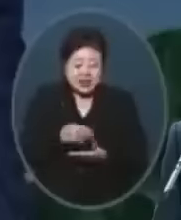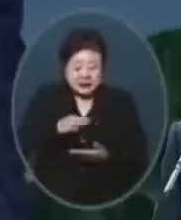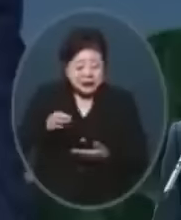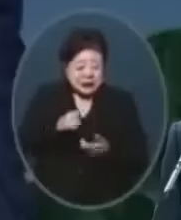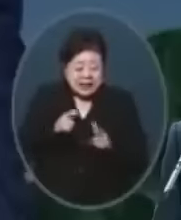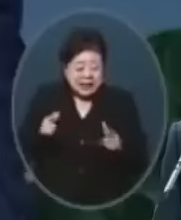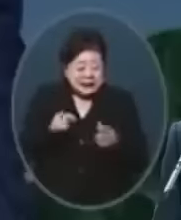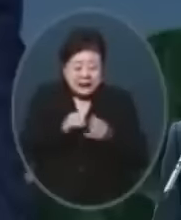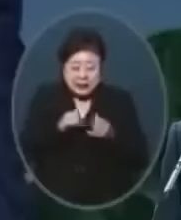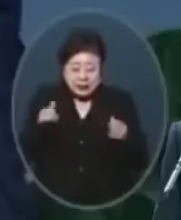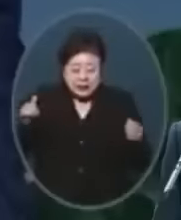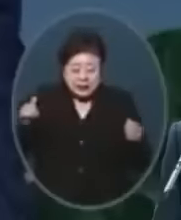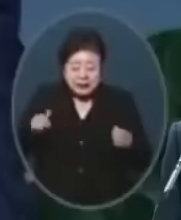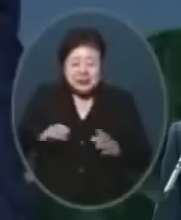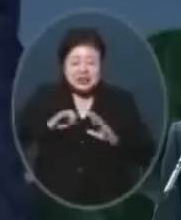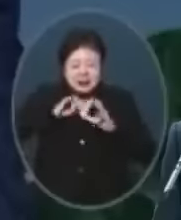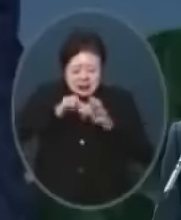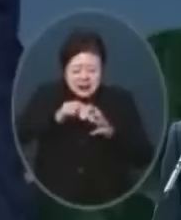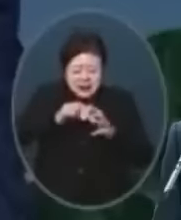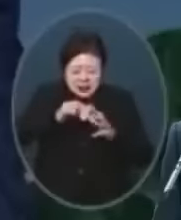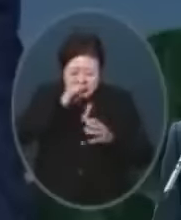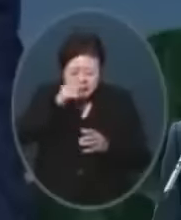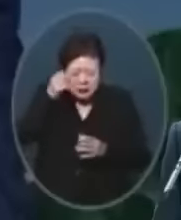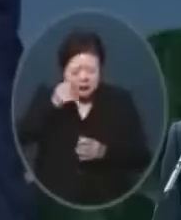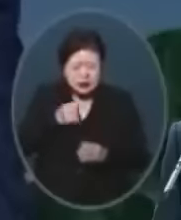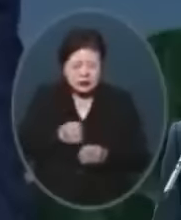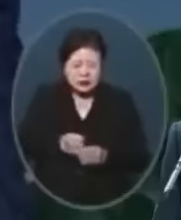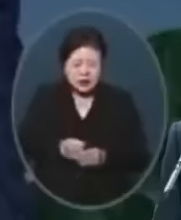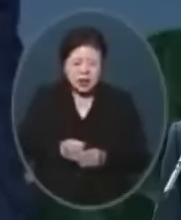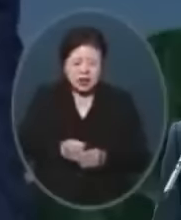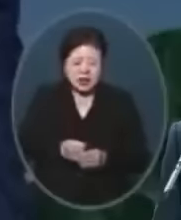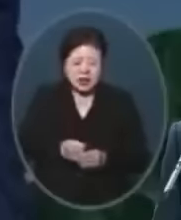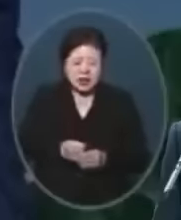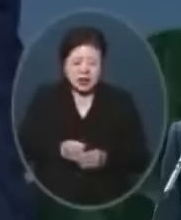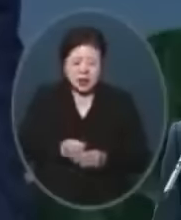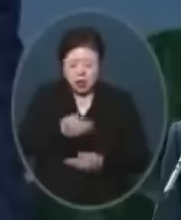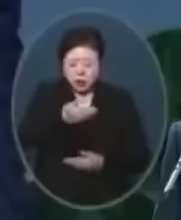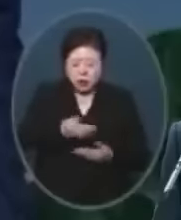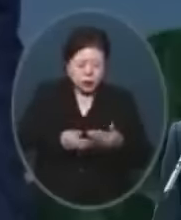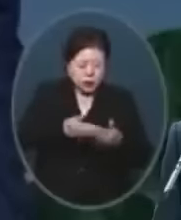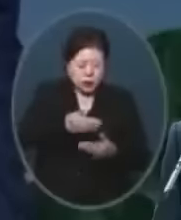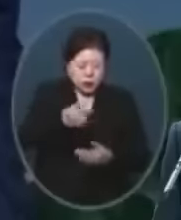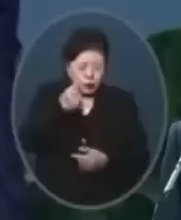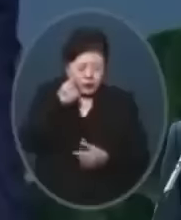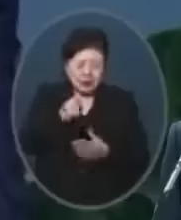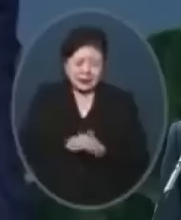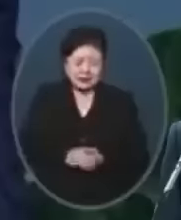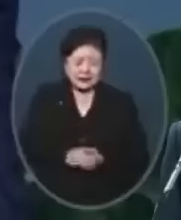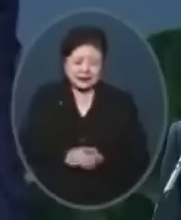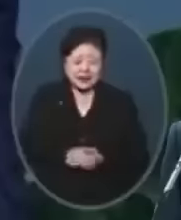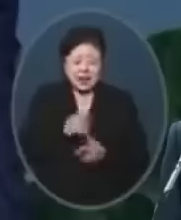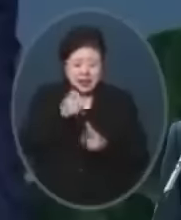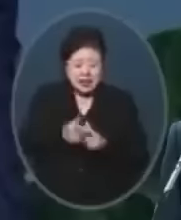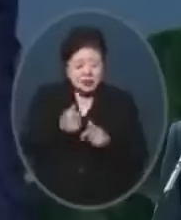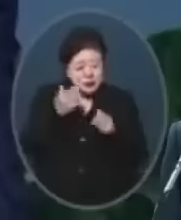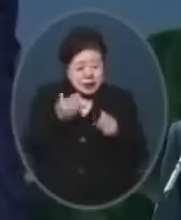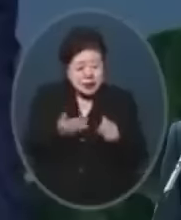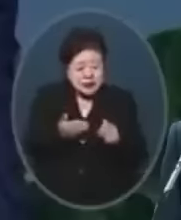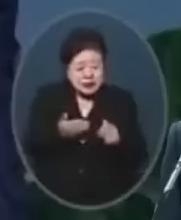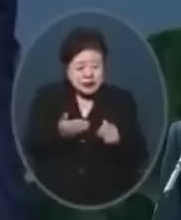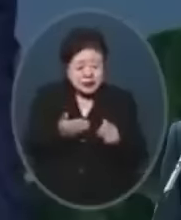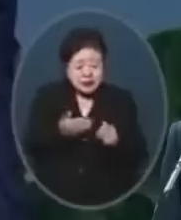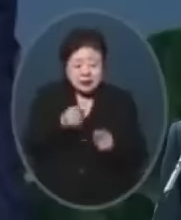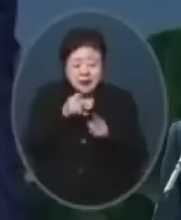않은 사람은 이 세상에 있어도 성령과 절대로 교통이 되지 않습니다. 예수님께서 바로